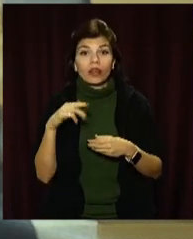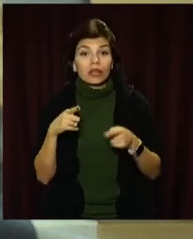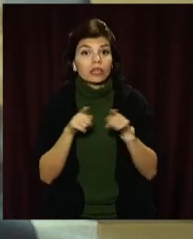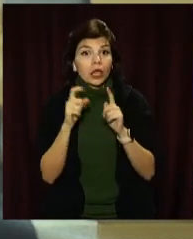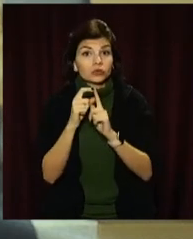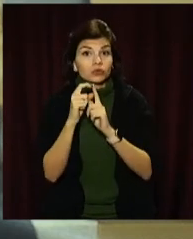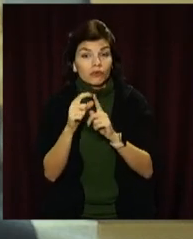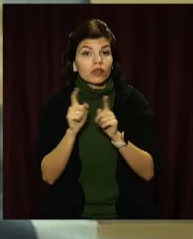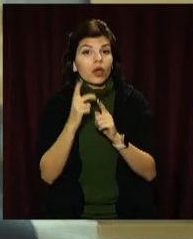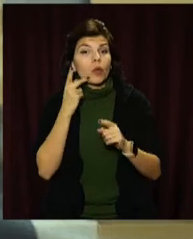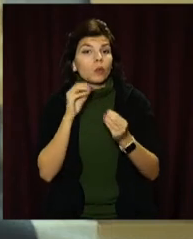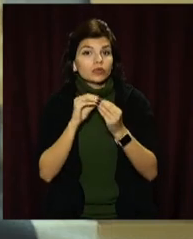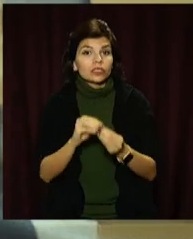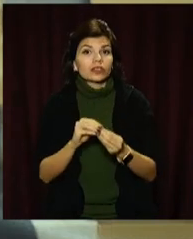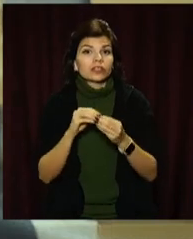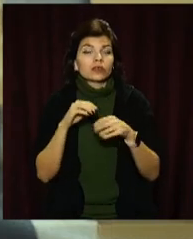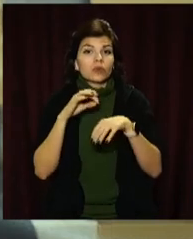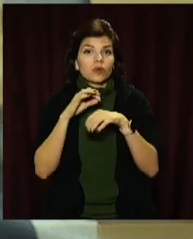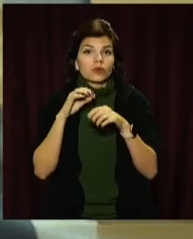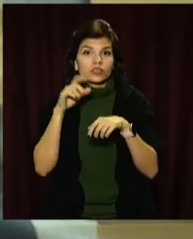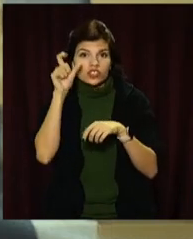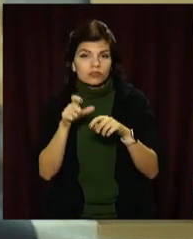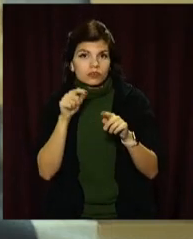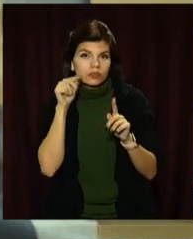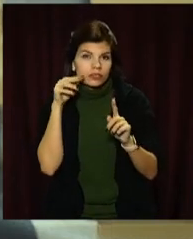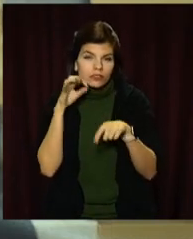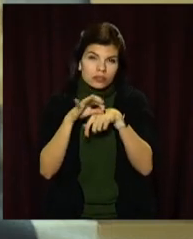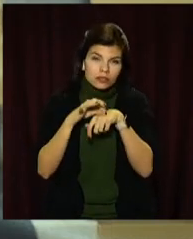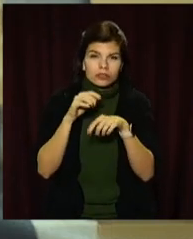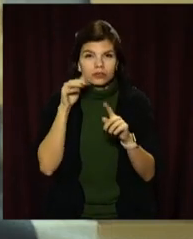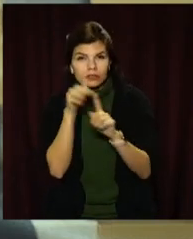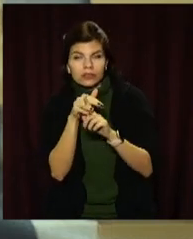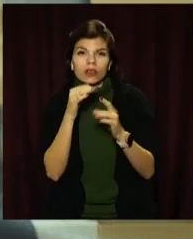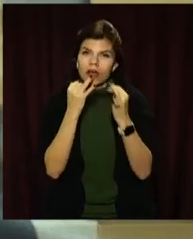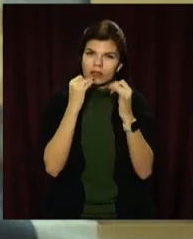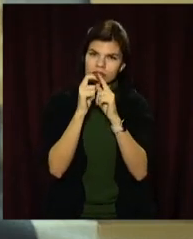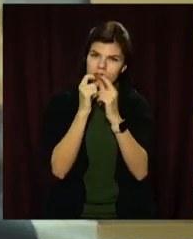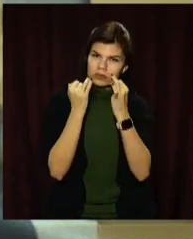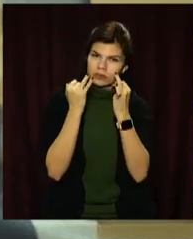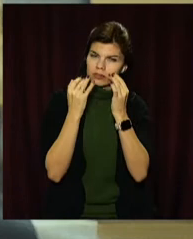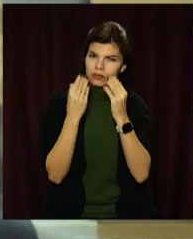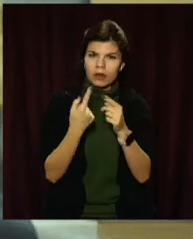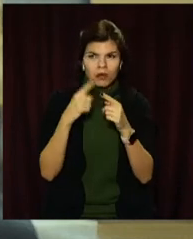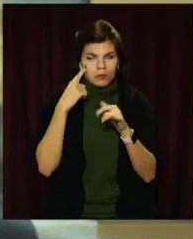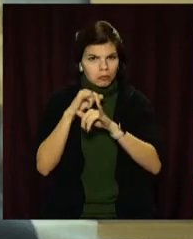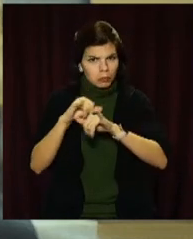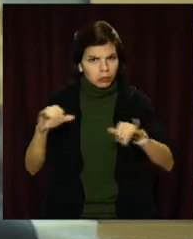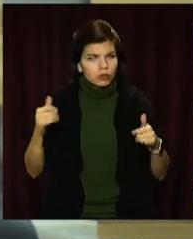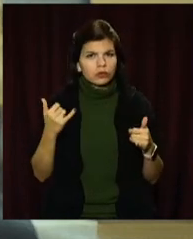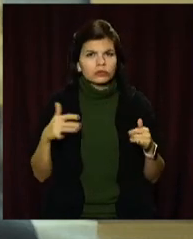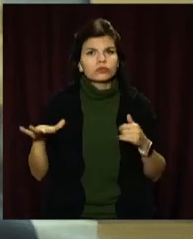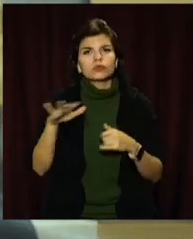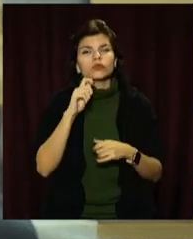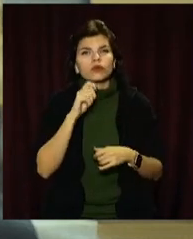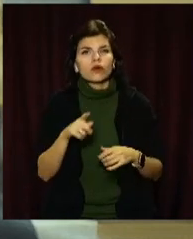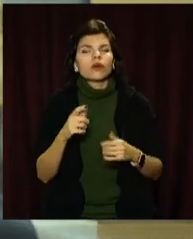словом, називають постійні переслідування однієї людини іншою або цілою групою. Це поширене явище у суспільстві.